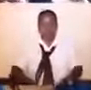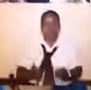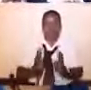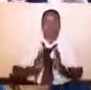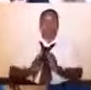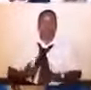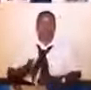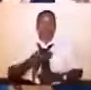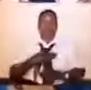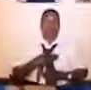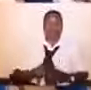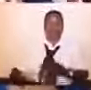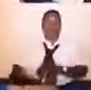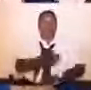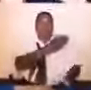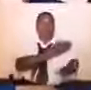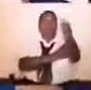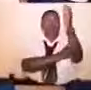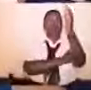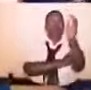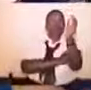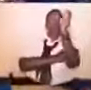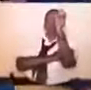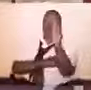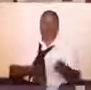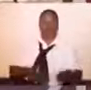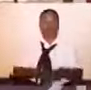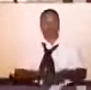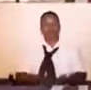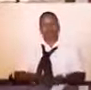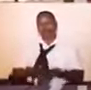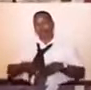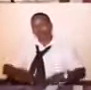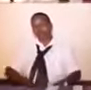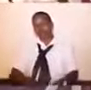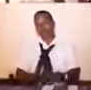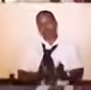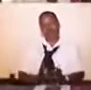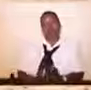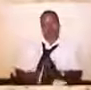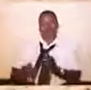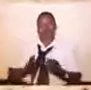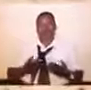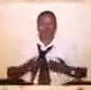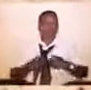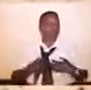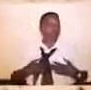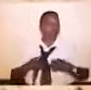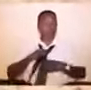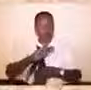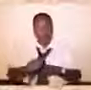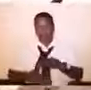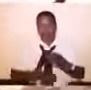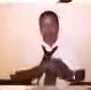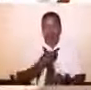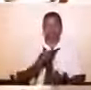andi waba. Mumingo yenu. Gafilia mwambi katata, gachibinda